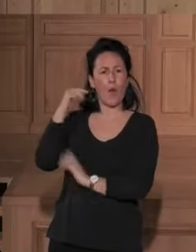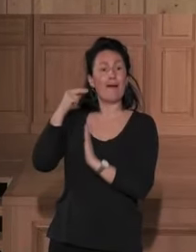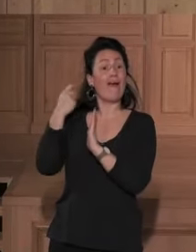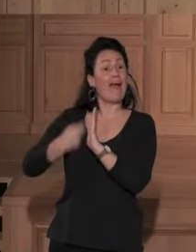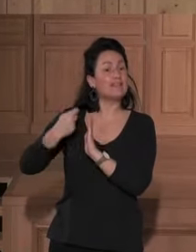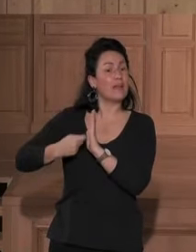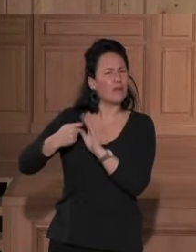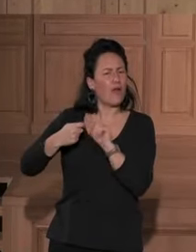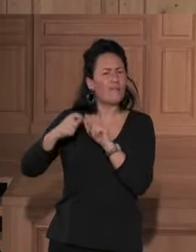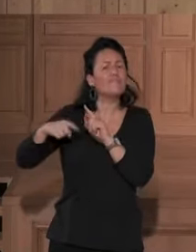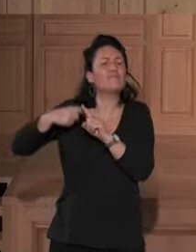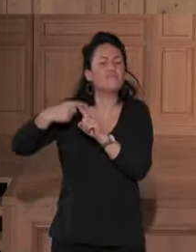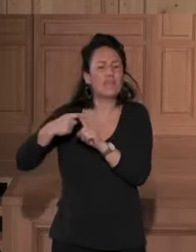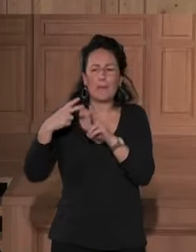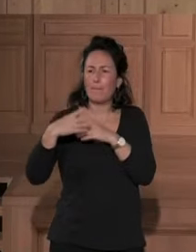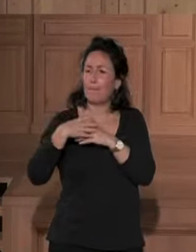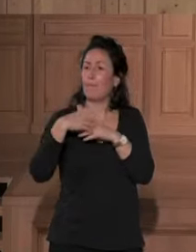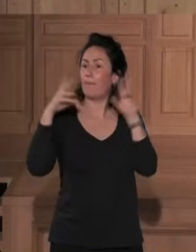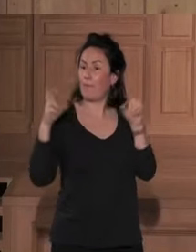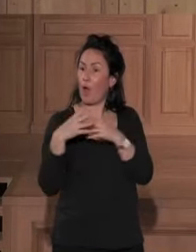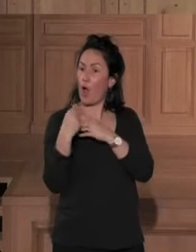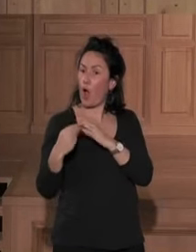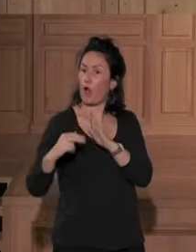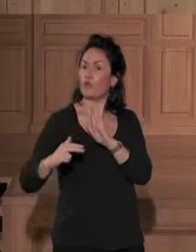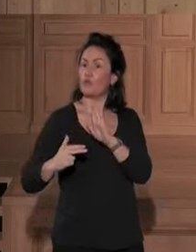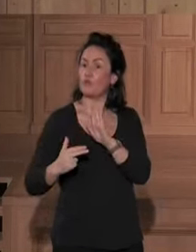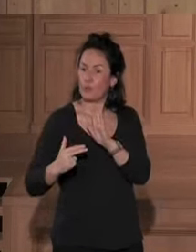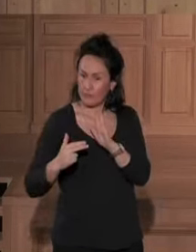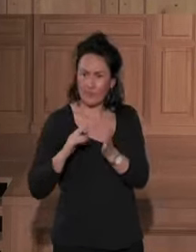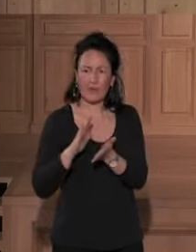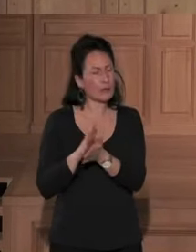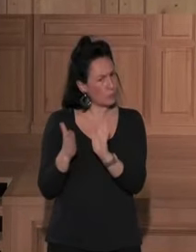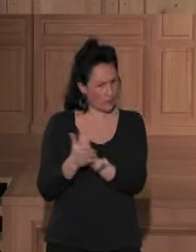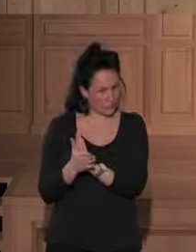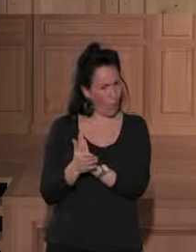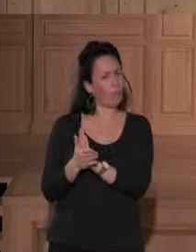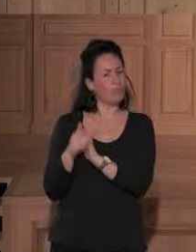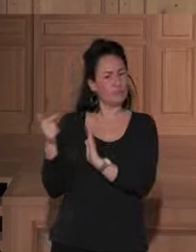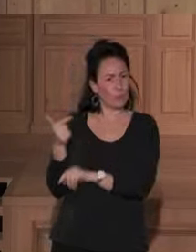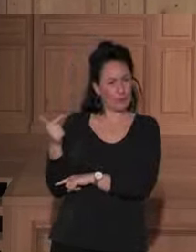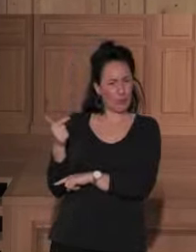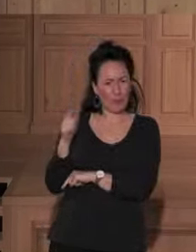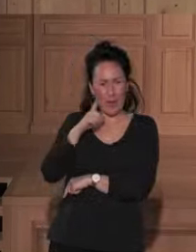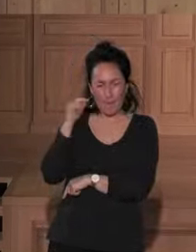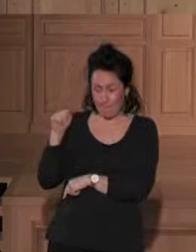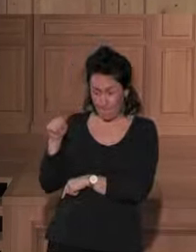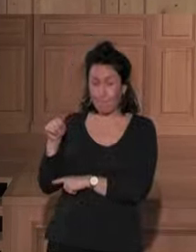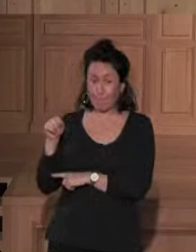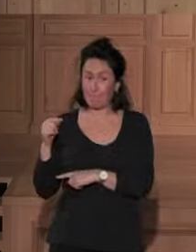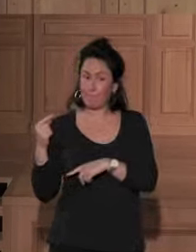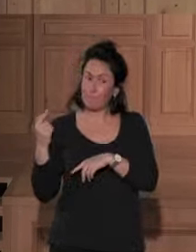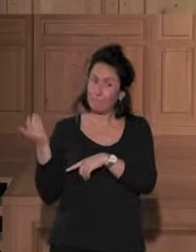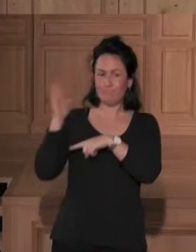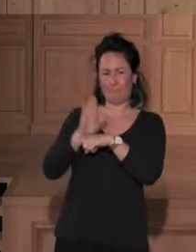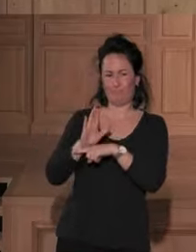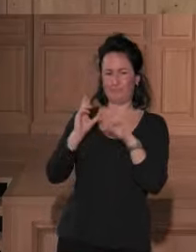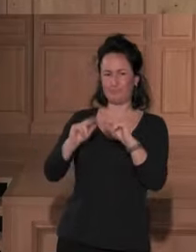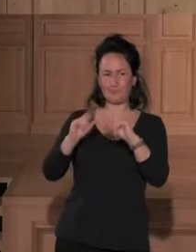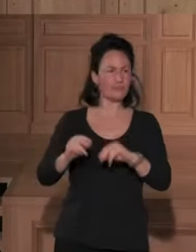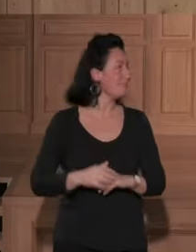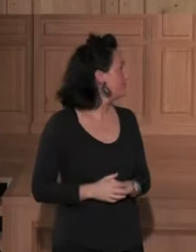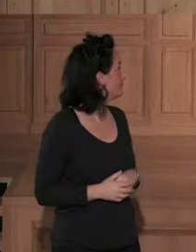Et donc, je passe la parole à Philippe de la Chapelle. Après le film, je passerai la parole à Philippe de la Chapelle, le